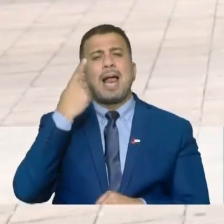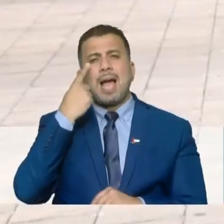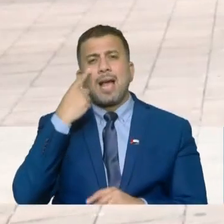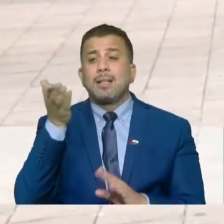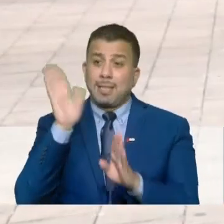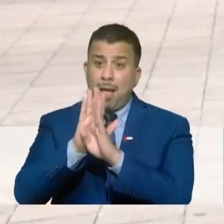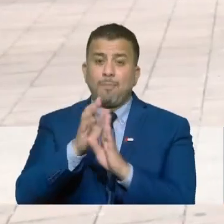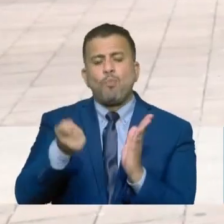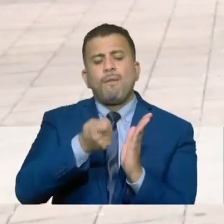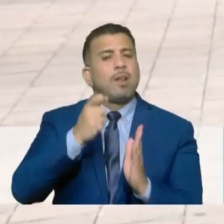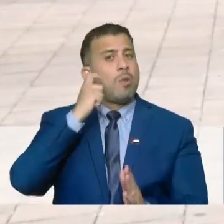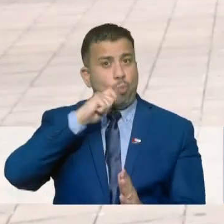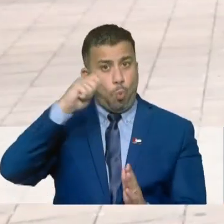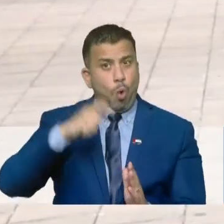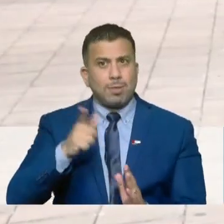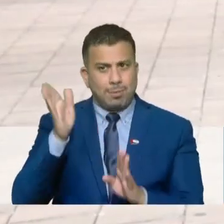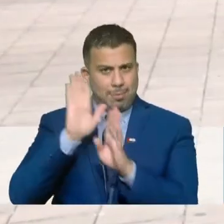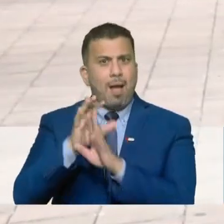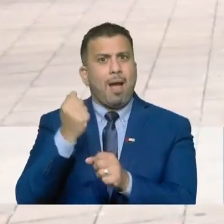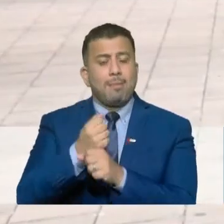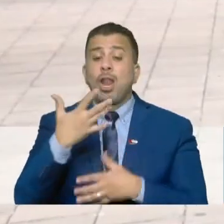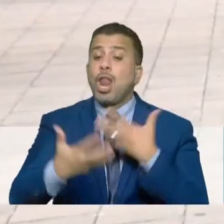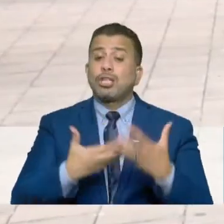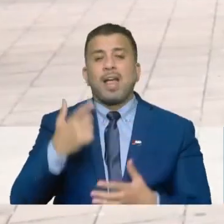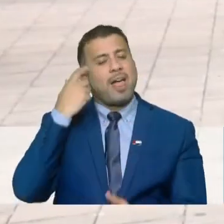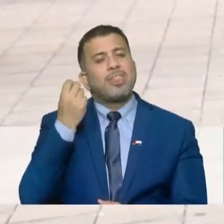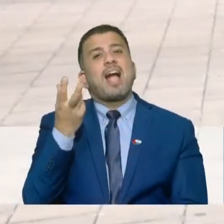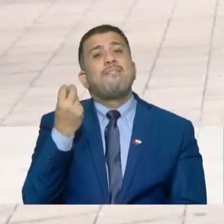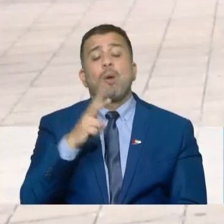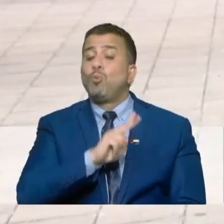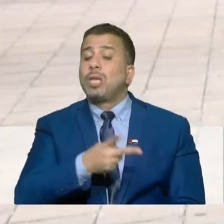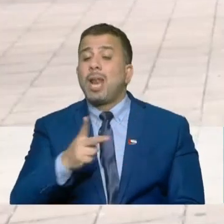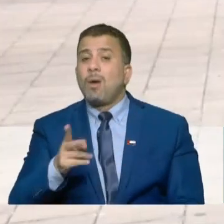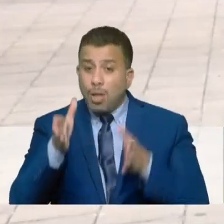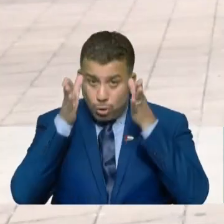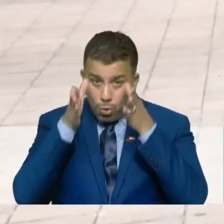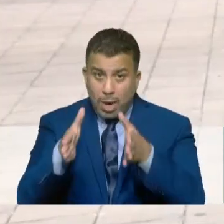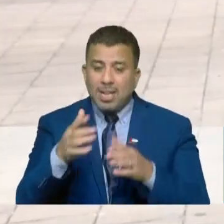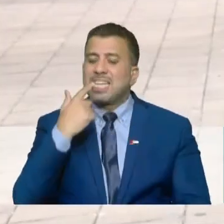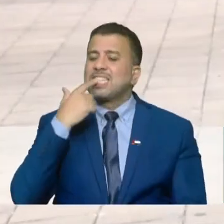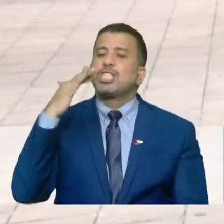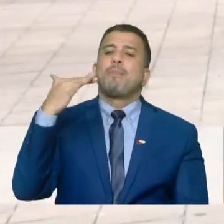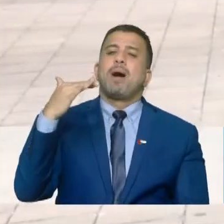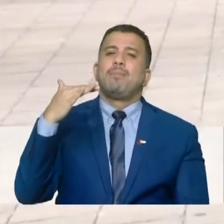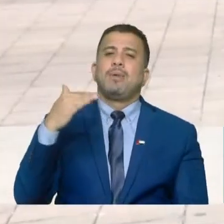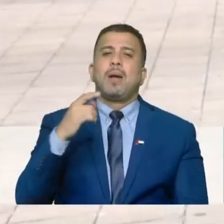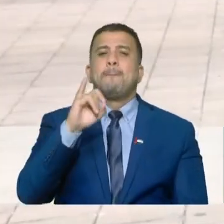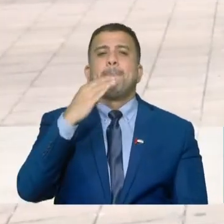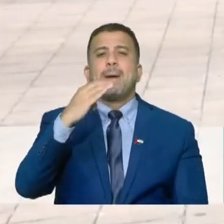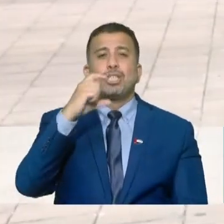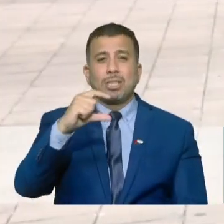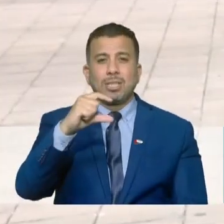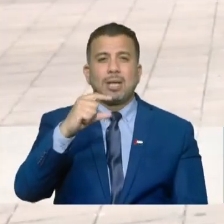المؤلفين الاماراتيين واعمالهم ويقدم انشطه ثقافيه متنوعه تركز على الشباب لاخبار الدار مجد